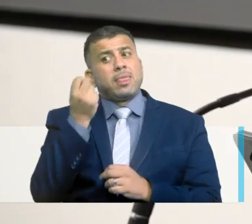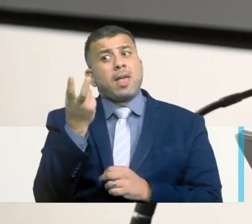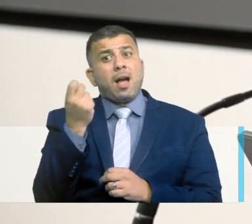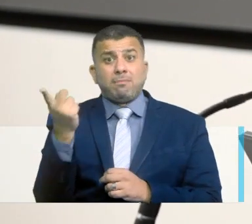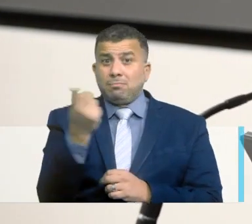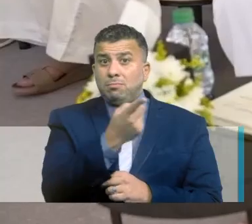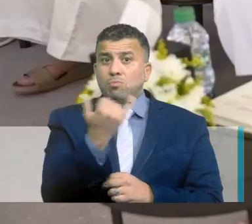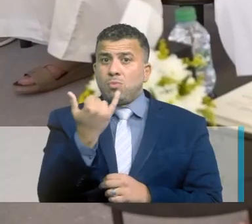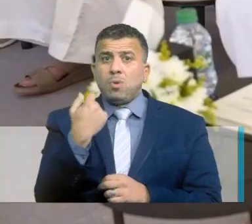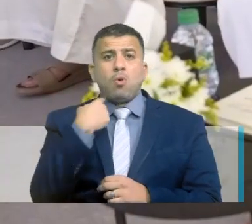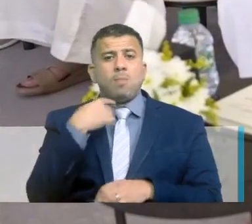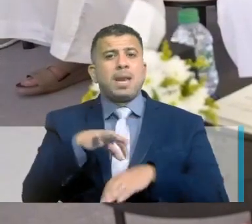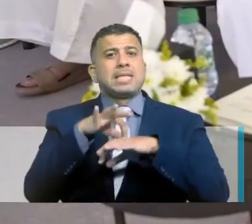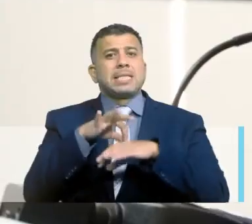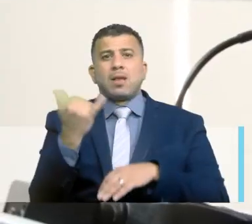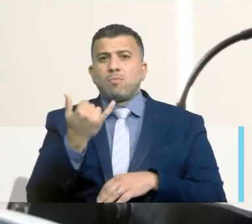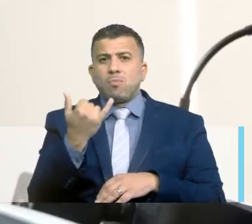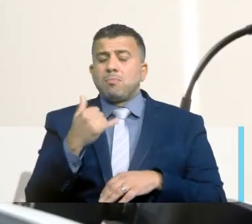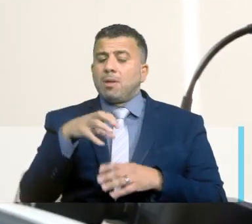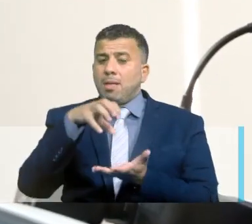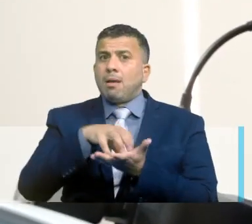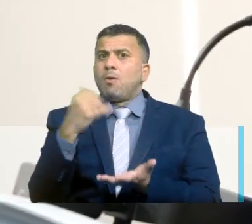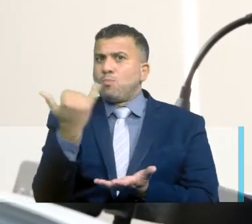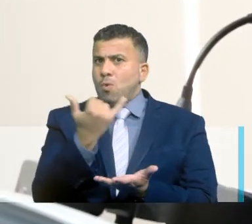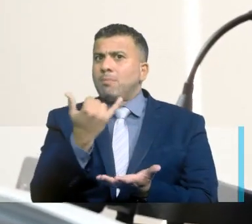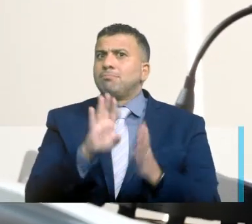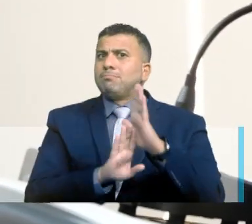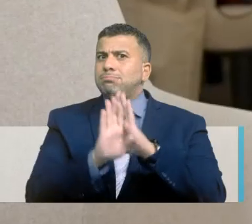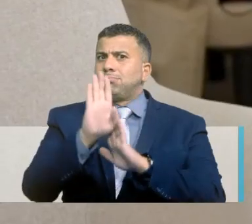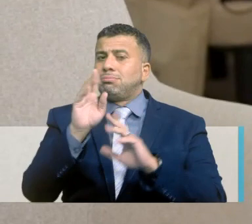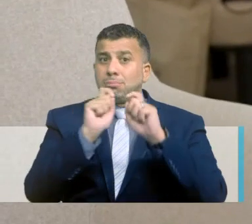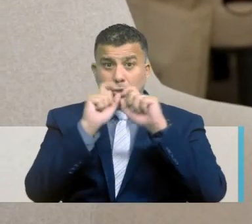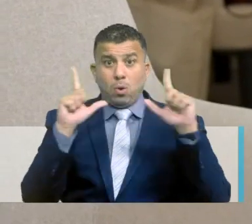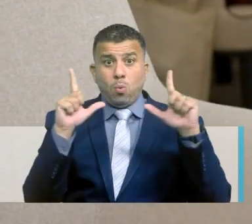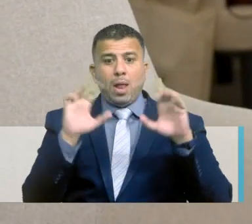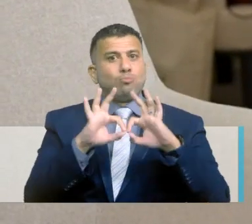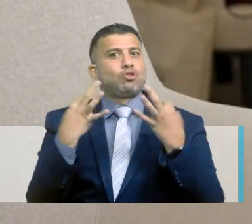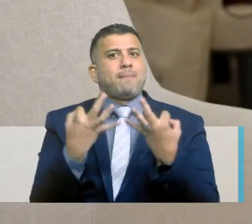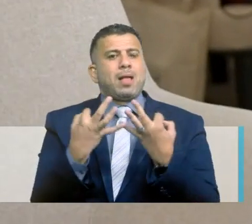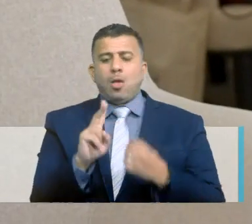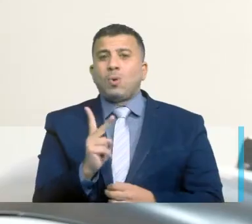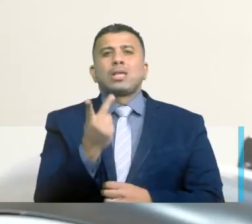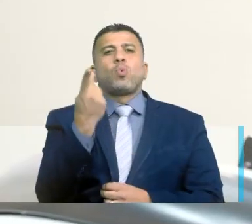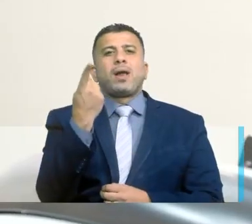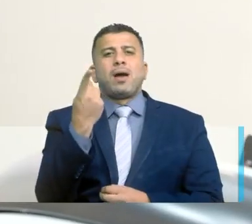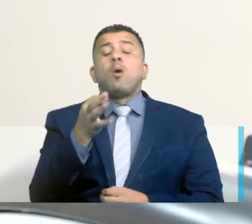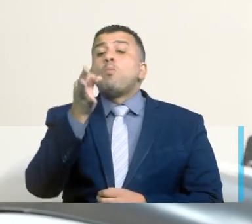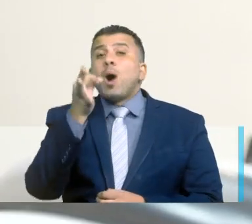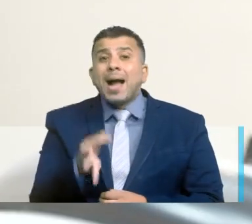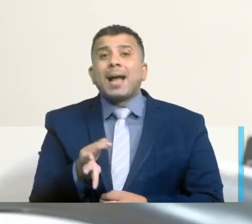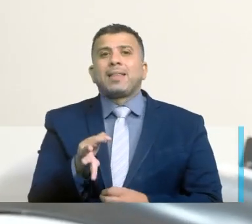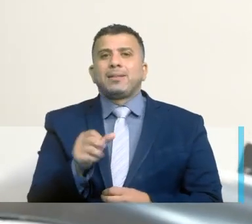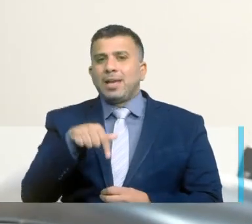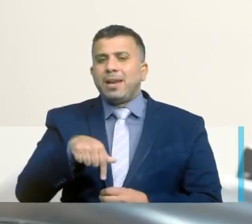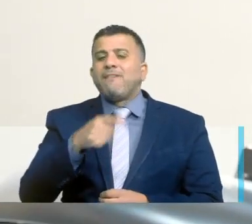الثقافيه في رفض العلوم الانسانيه وتعزيز مكانتها واهميتها في تشكيل وعي المجتمعات وتطويرها